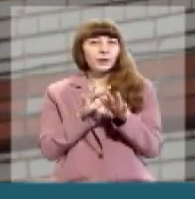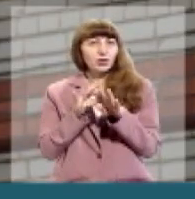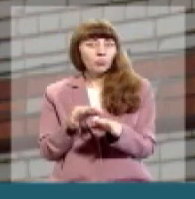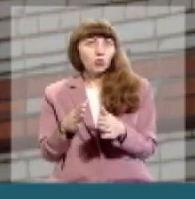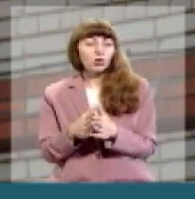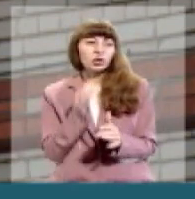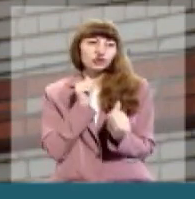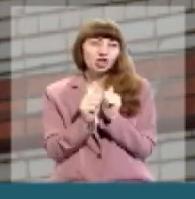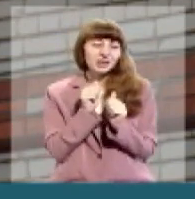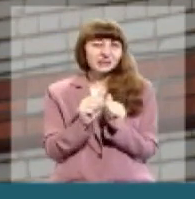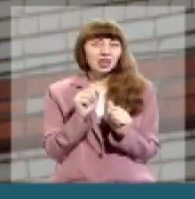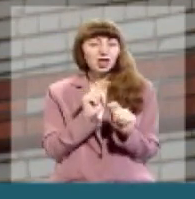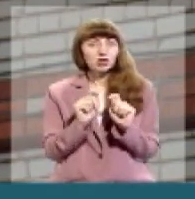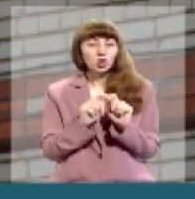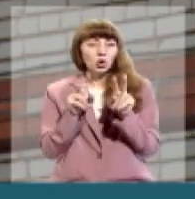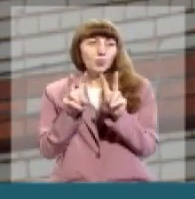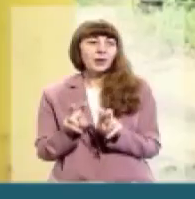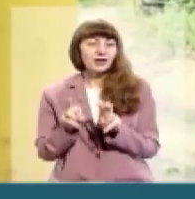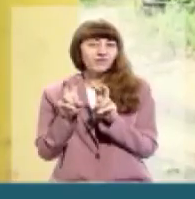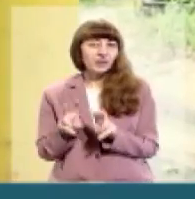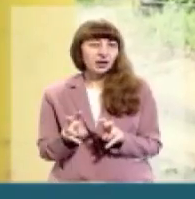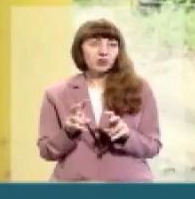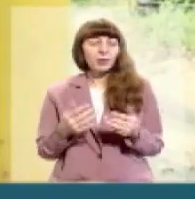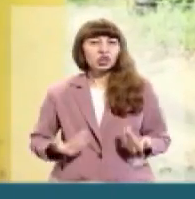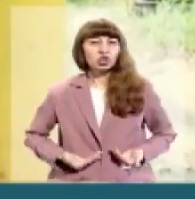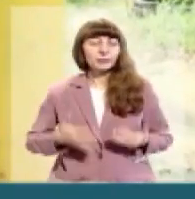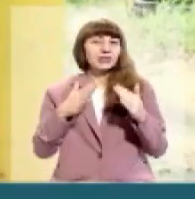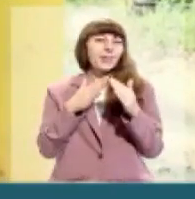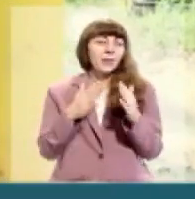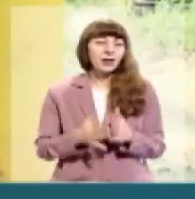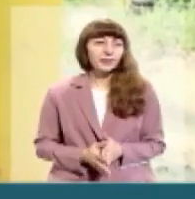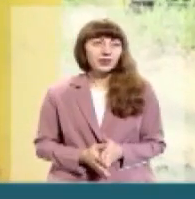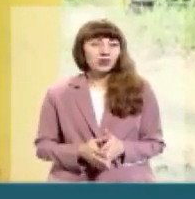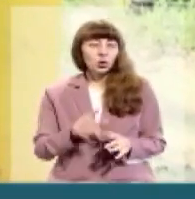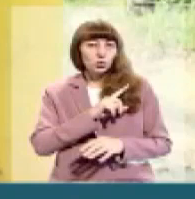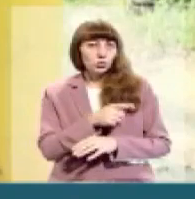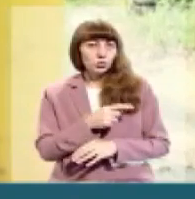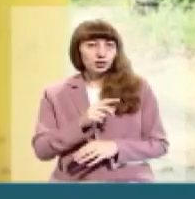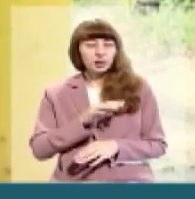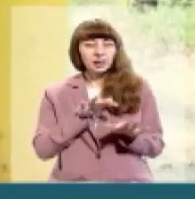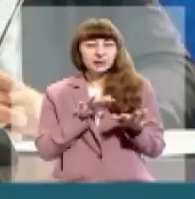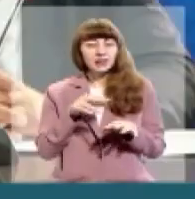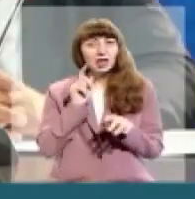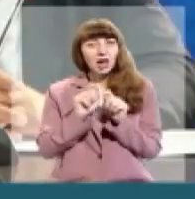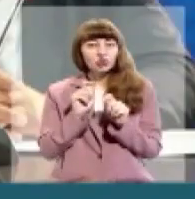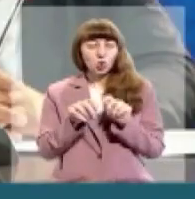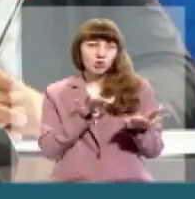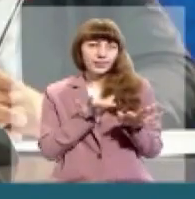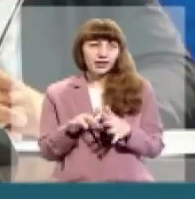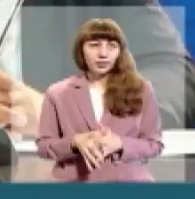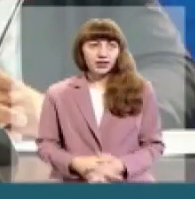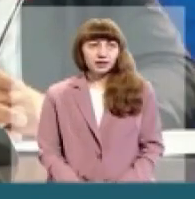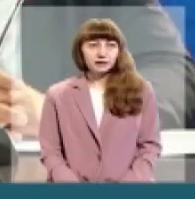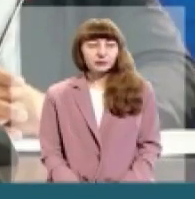айтады. Бұдан бөлек қадағалау шараларын да күшейту маңызды. Бұл бағытта жергілікті атқарушы органдармен тығыз жұмыс жүргізілуде. Основные требования,